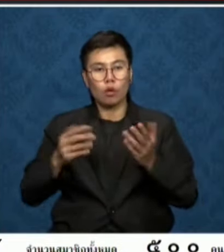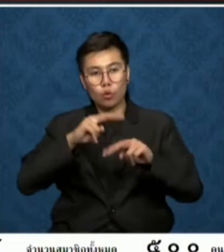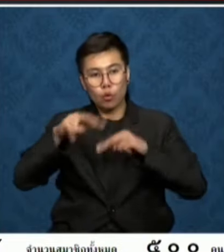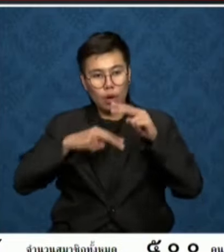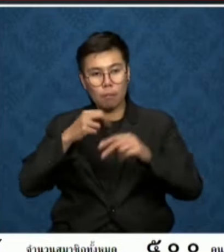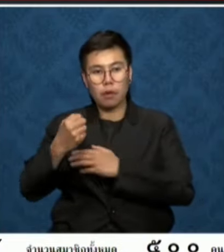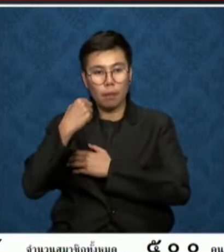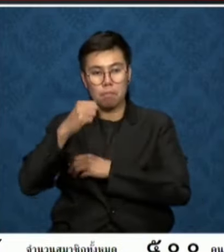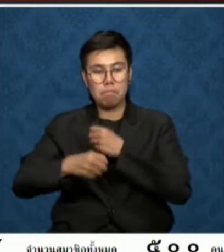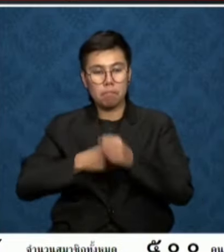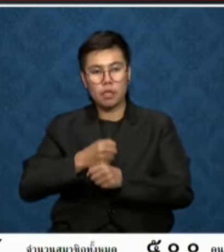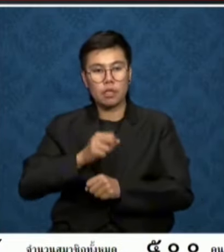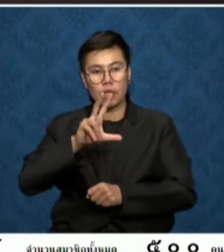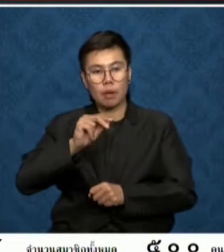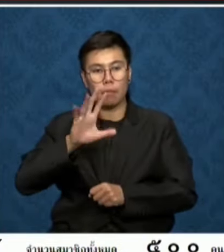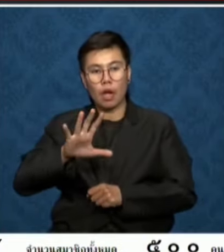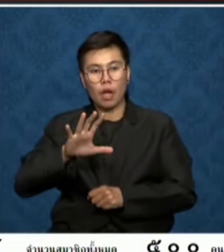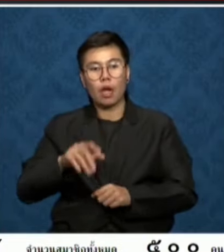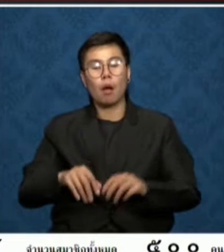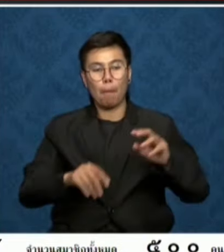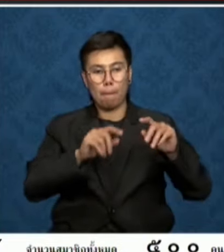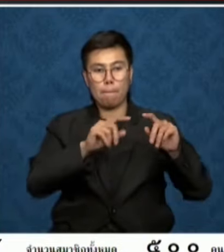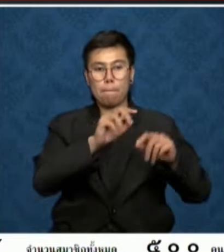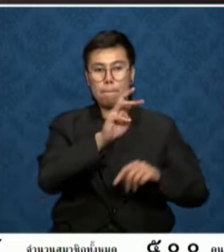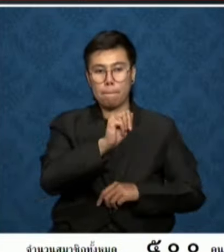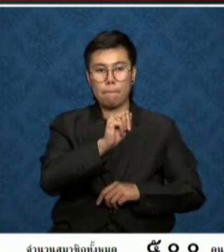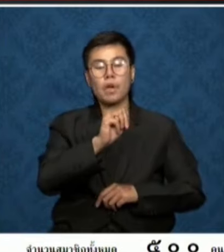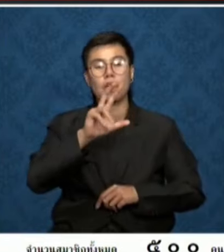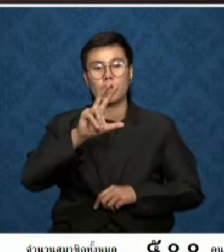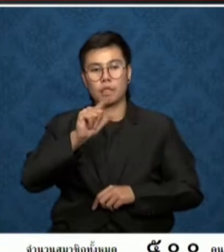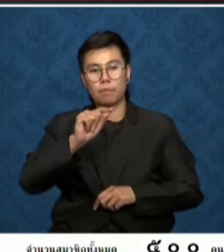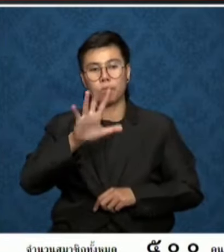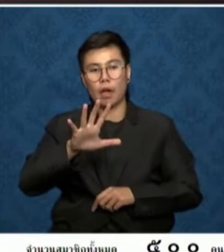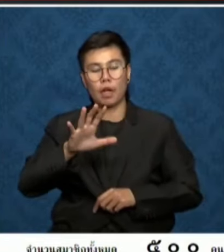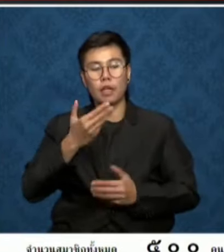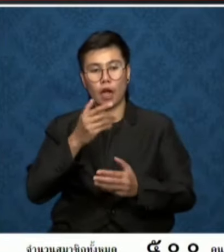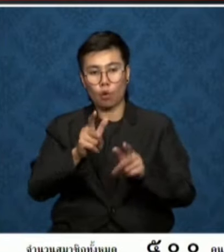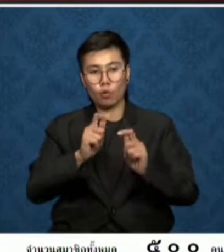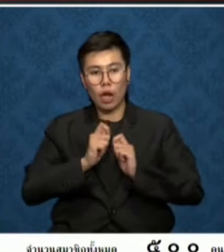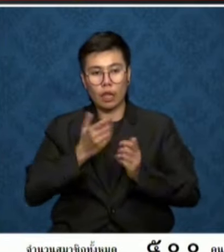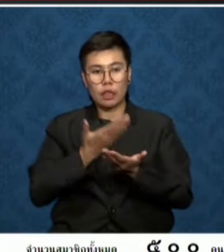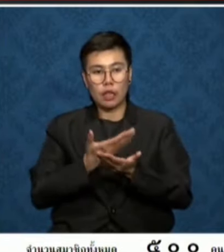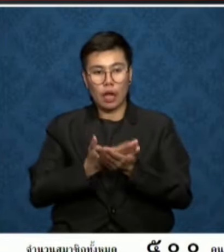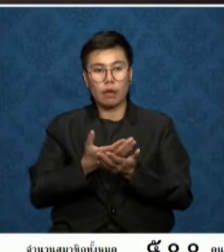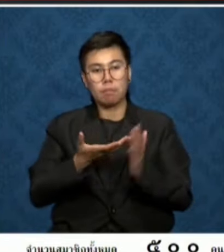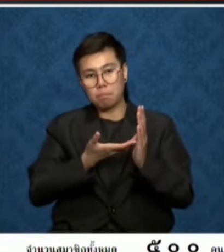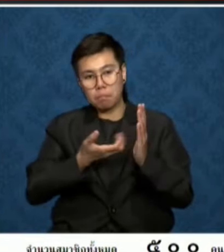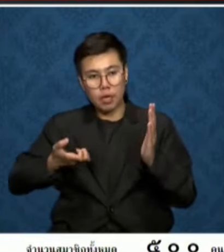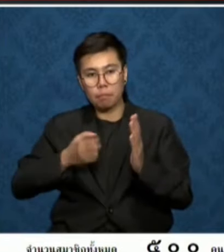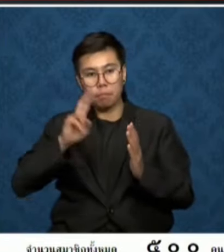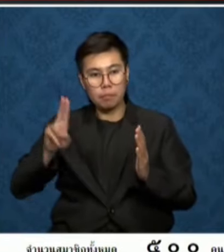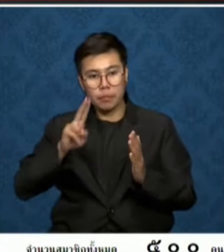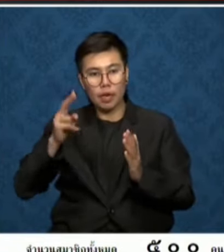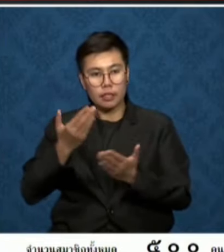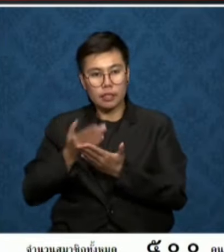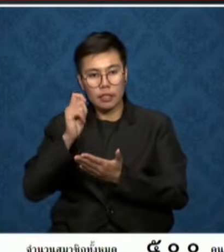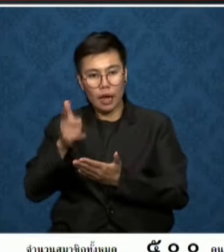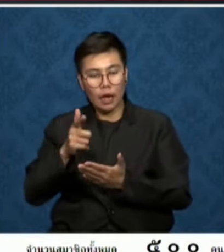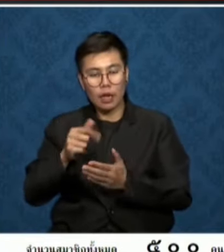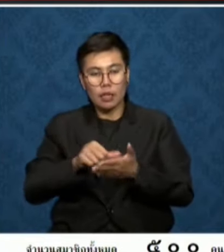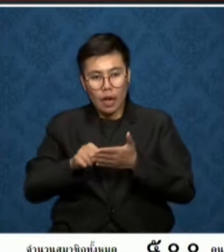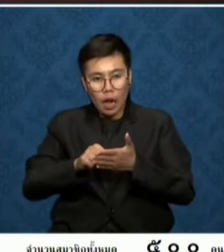ปี35นะครับมาตราที่25อนุญาตให้นำเงินออกไปใช้ในโครงการอนุรักษ์พลังงานหรือแก้ไขปัญหา